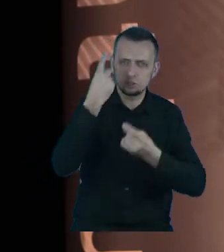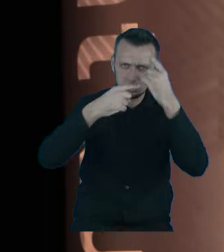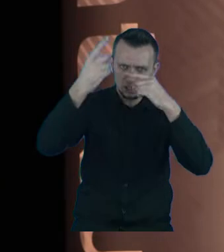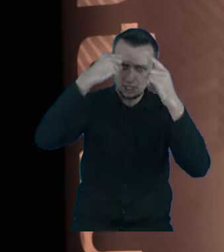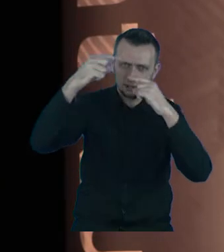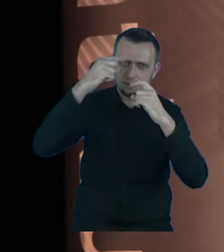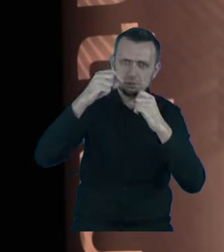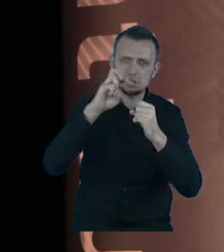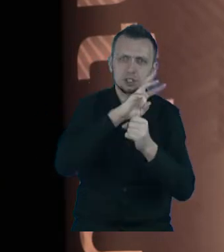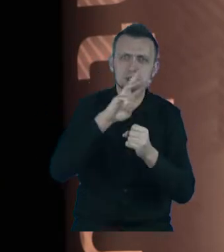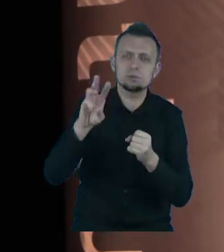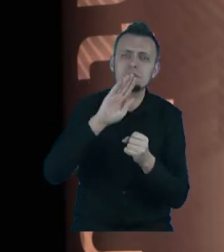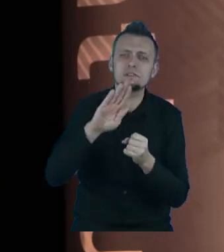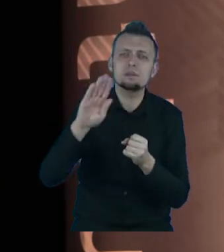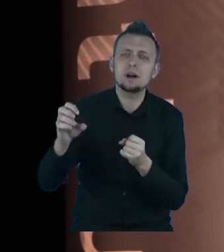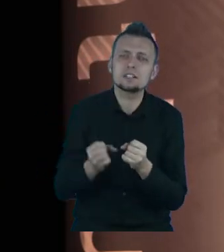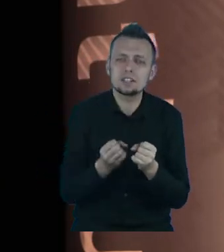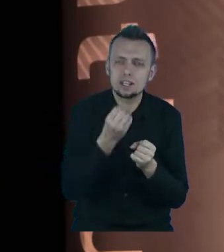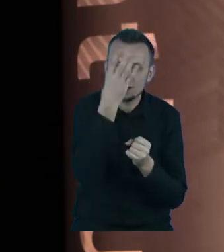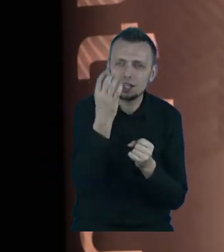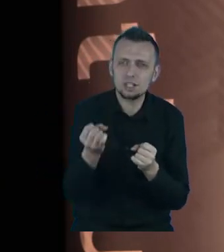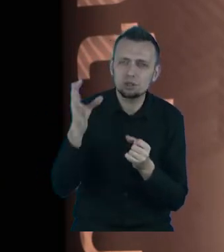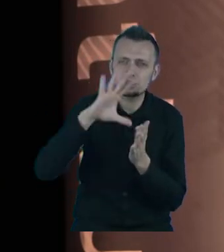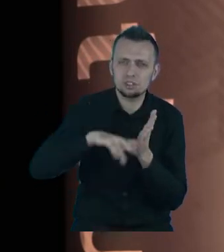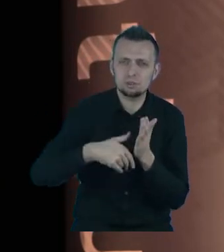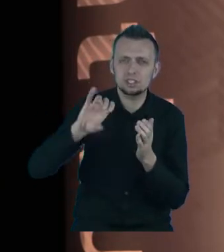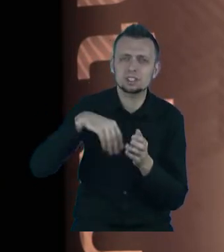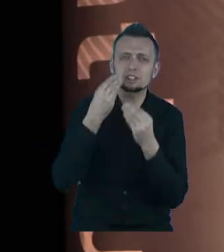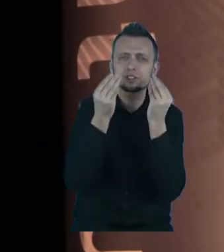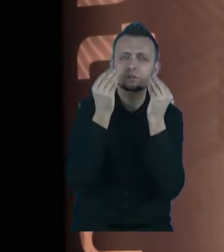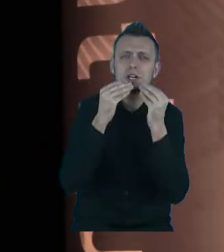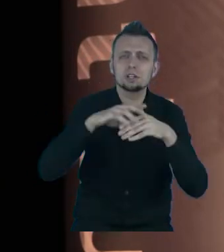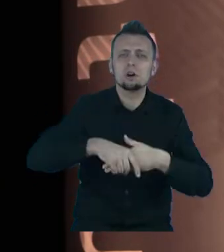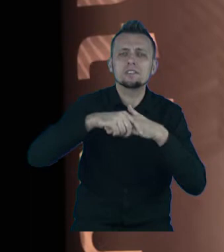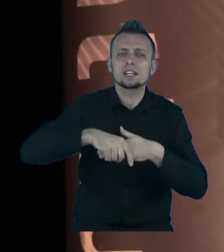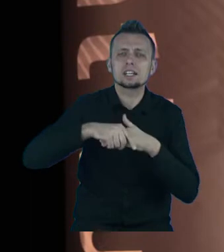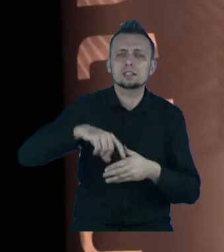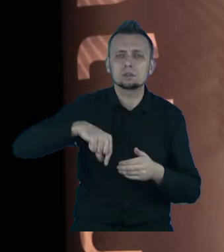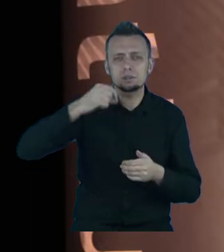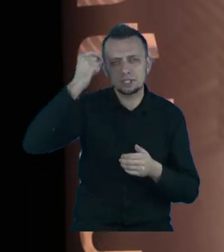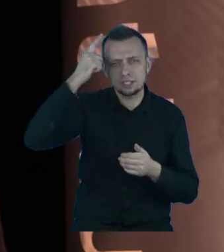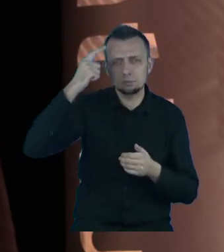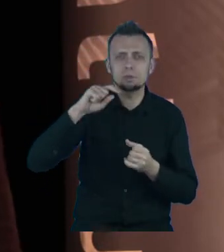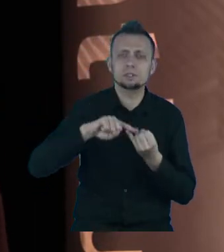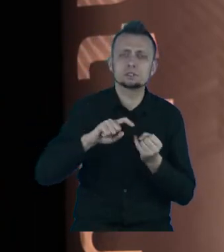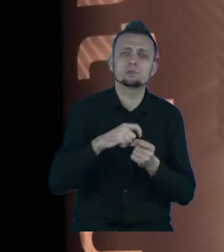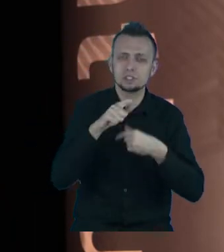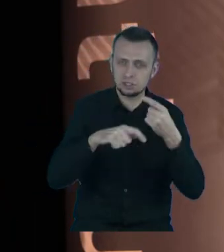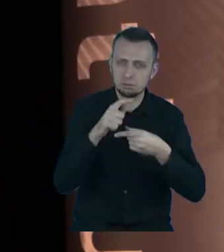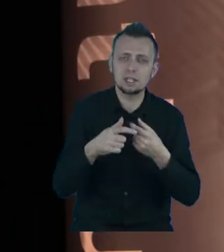państwo róże w mieście. To jest coś cudownego. Gratuluję tego pomysłu i jego realizacji.